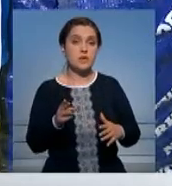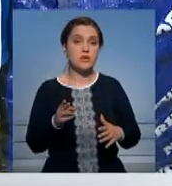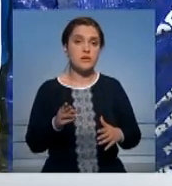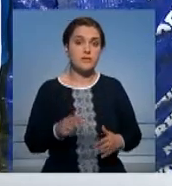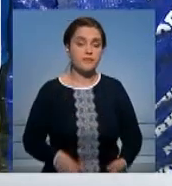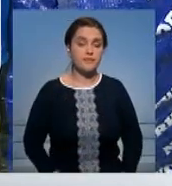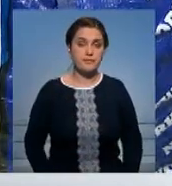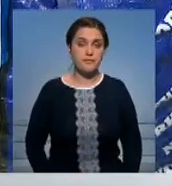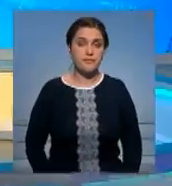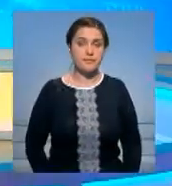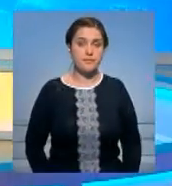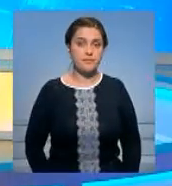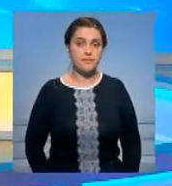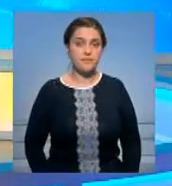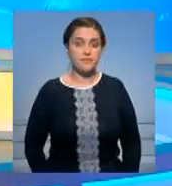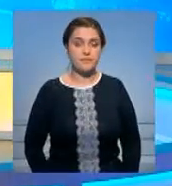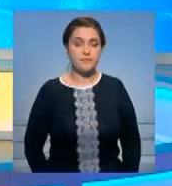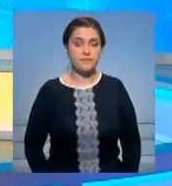единство.